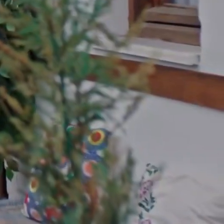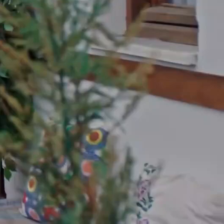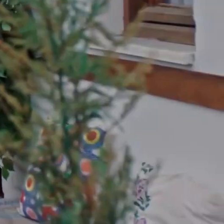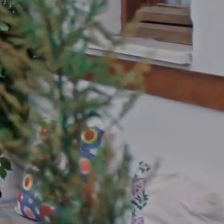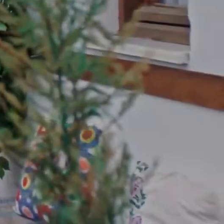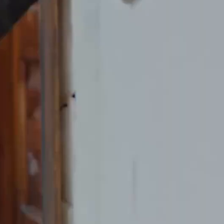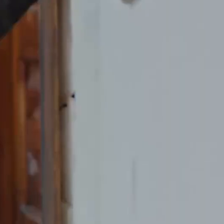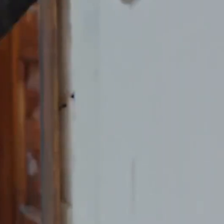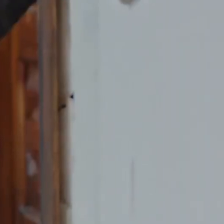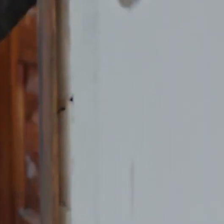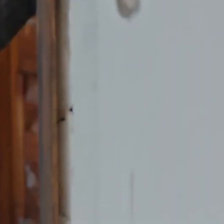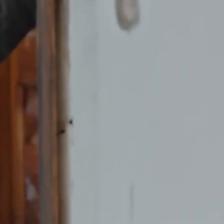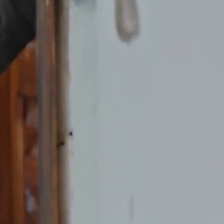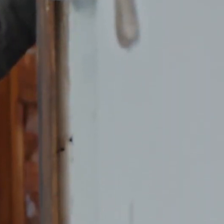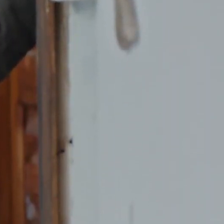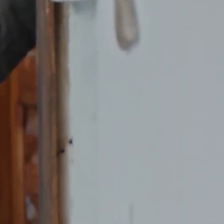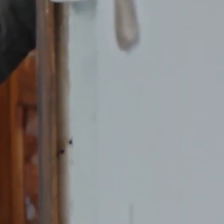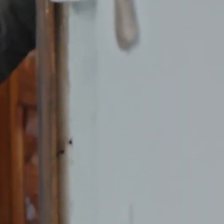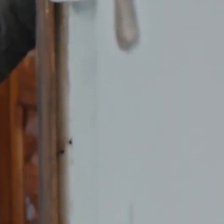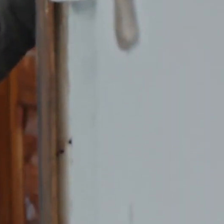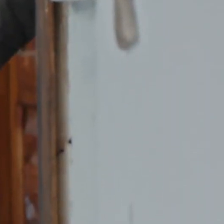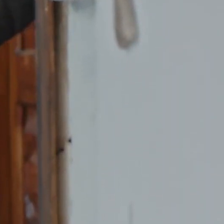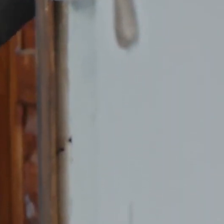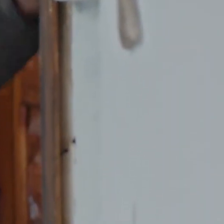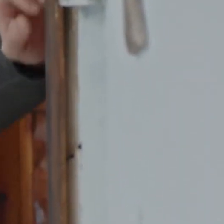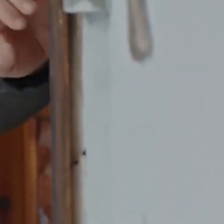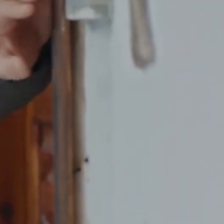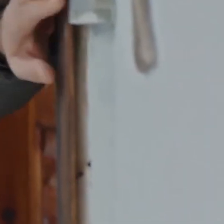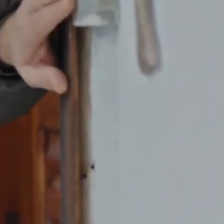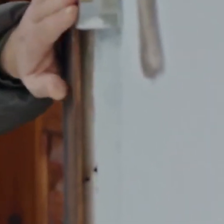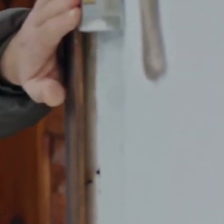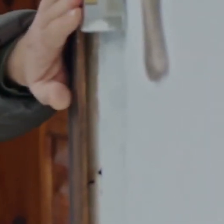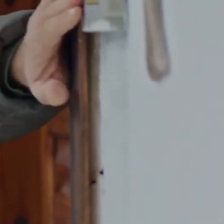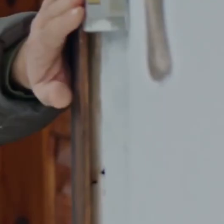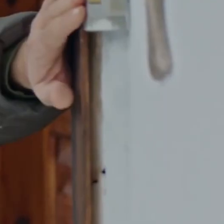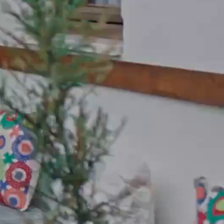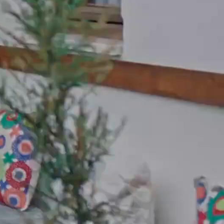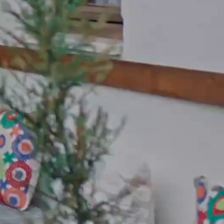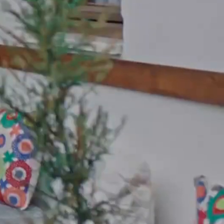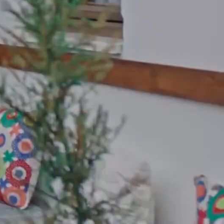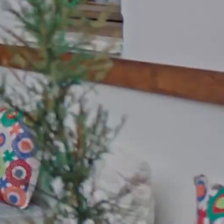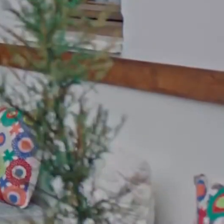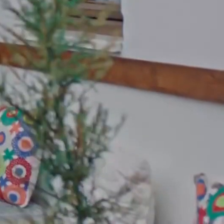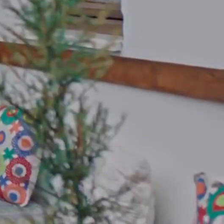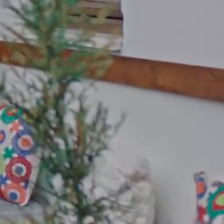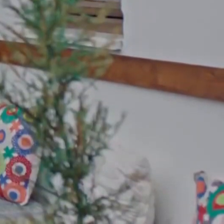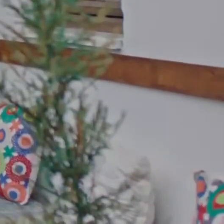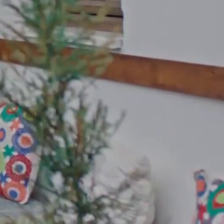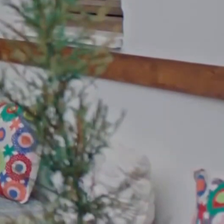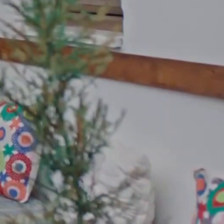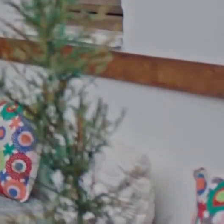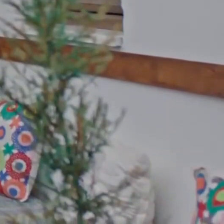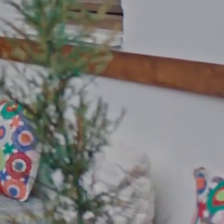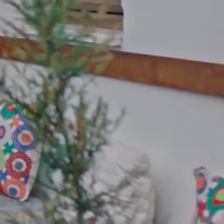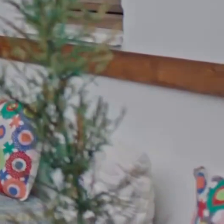Beklerken elini kapıya koydu. Parmak uçlarıyla ritim tutuyor. Duvara turkuaz mavisi, seramik bir nazar boncuğu asılmış. Pencerelerdeki